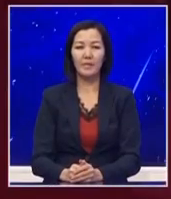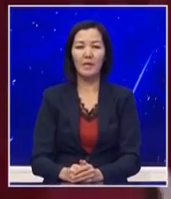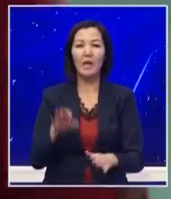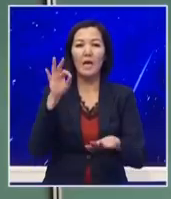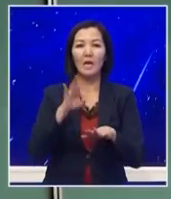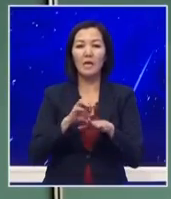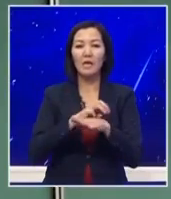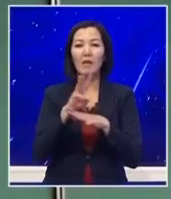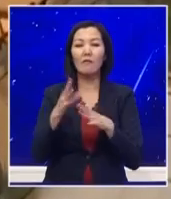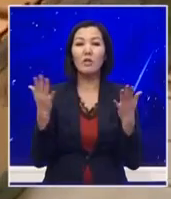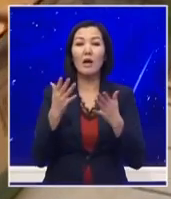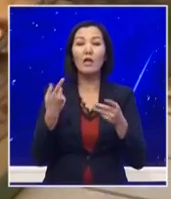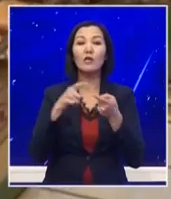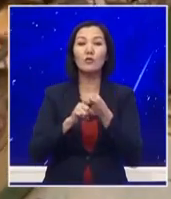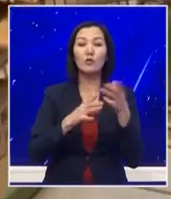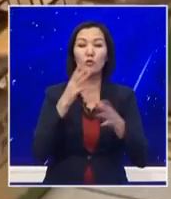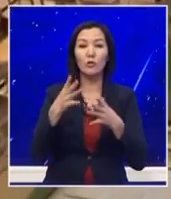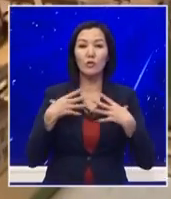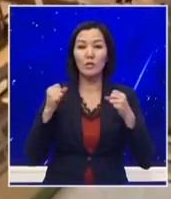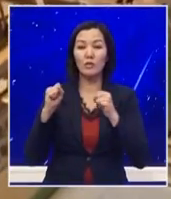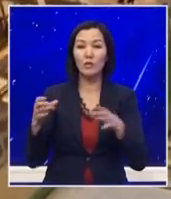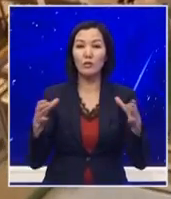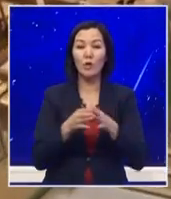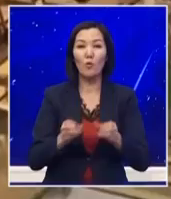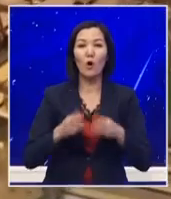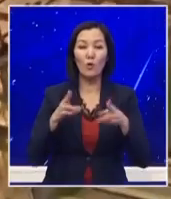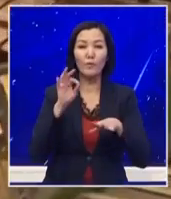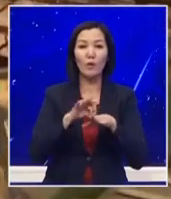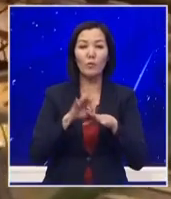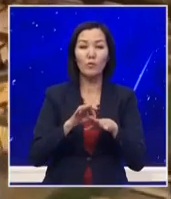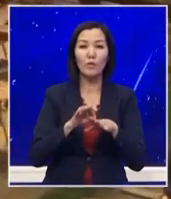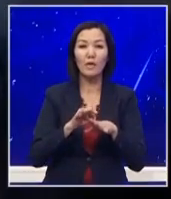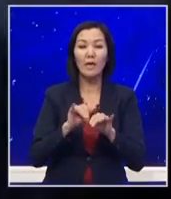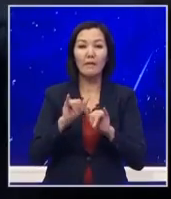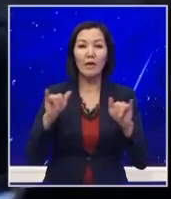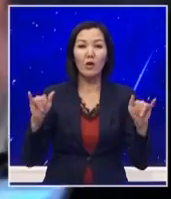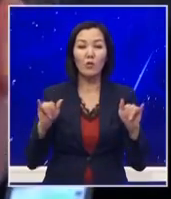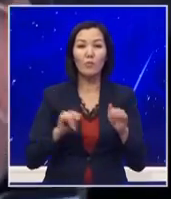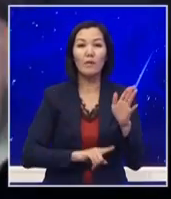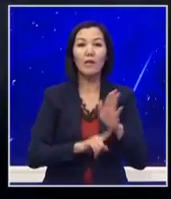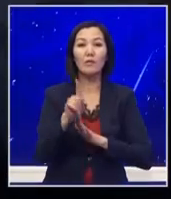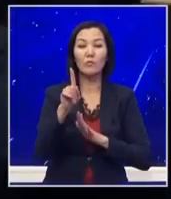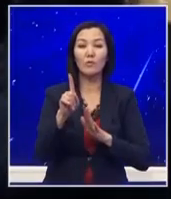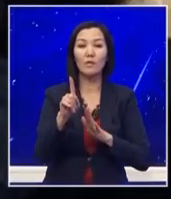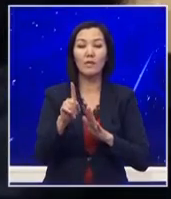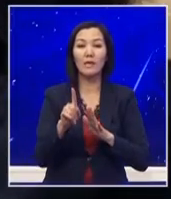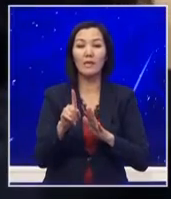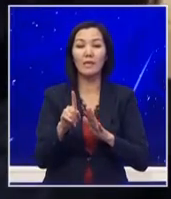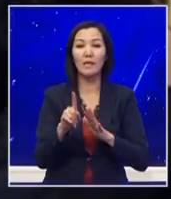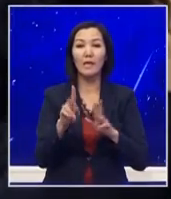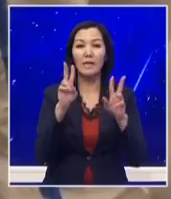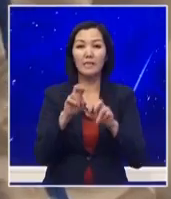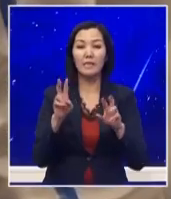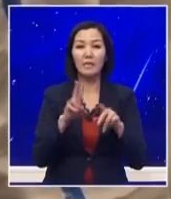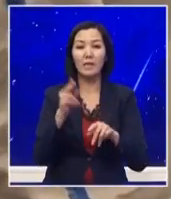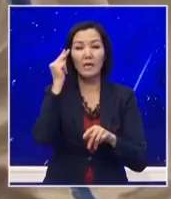Коронавирус адамға қалай жұқты? Дүниежүзілік денсаулық сақтау ұйымы қауіпті індеттің таралуымен шығуын зерттеуге көшті. 10 адамнан құралған сараптама тобы Қытайдың